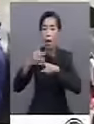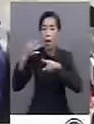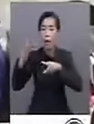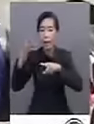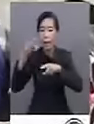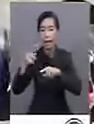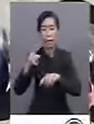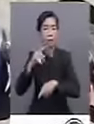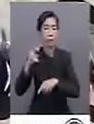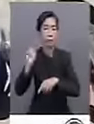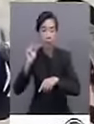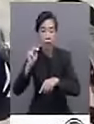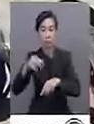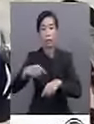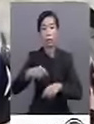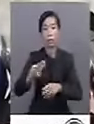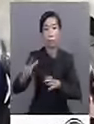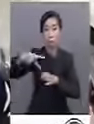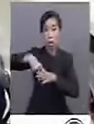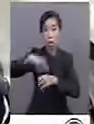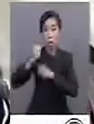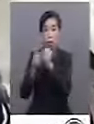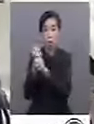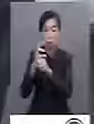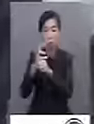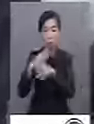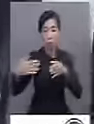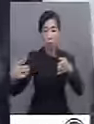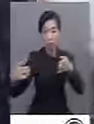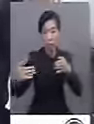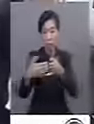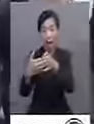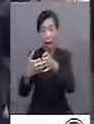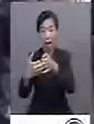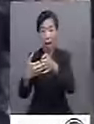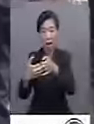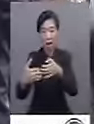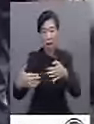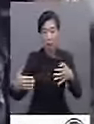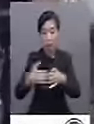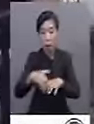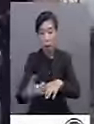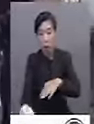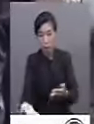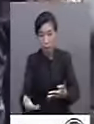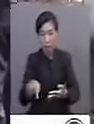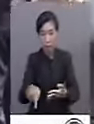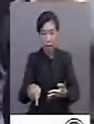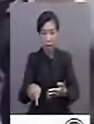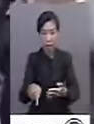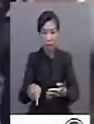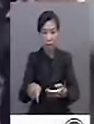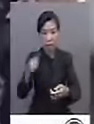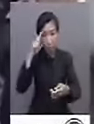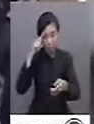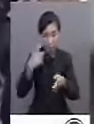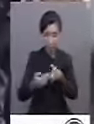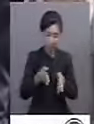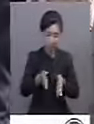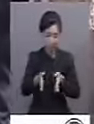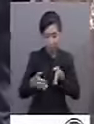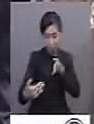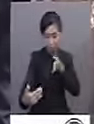ชนอายุ16ปีขี่มา2คันเนี่ยชนกันได้รับบาดเจ็บแล้วปรากฏว่าระหว่างนั้นฮะมันข้ามเลนมา